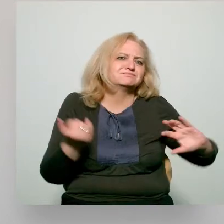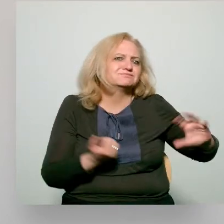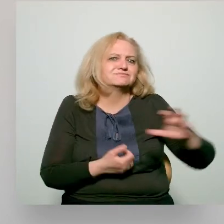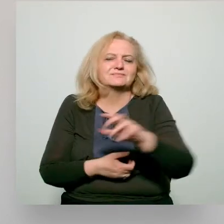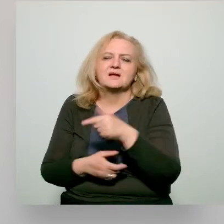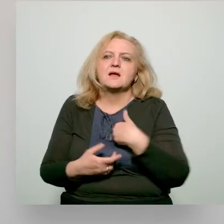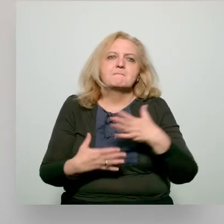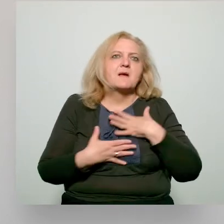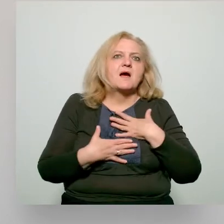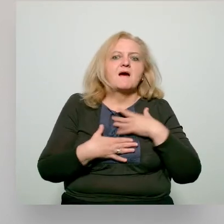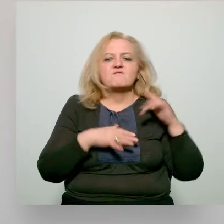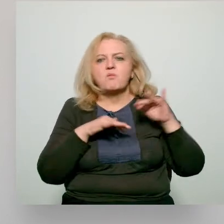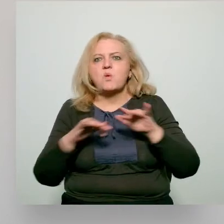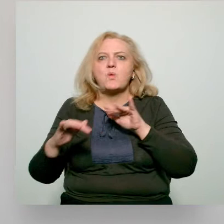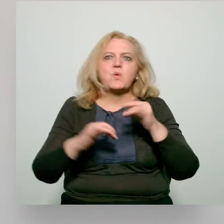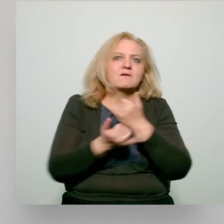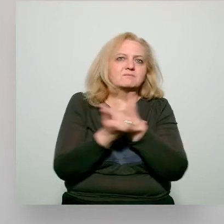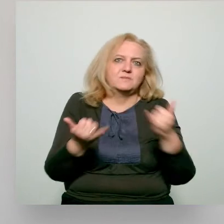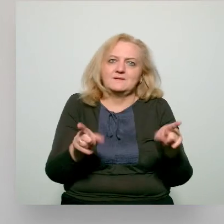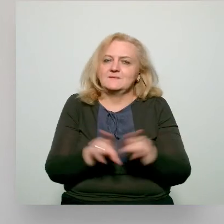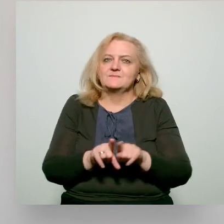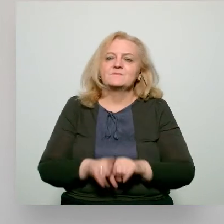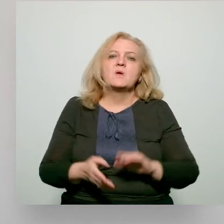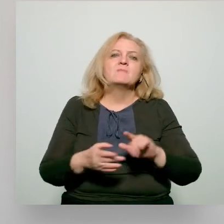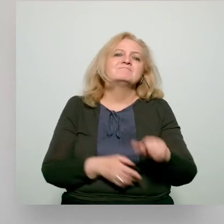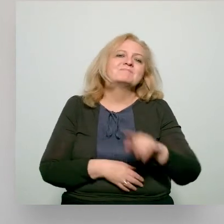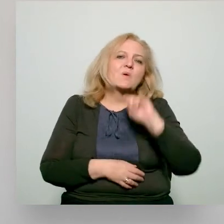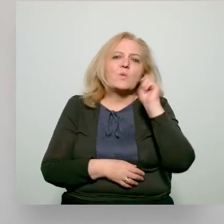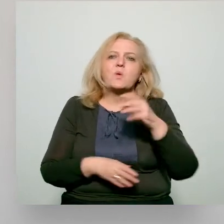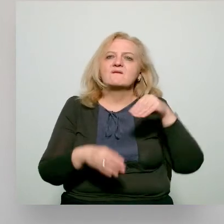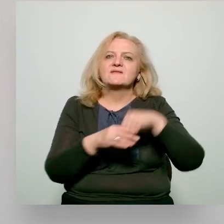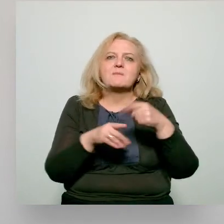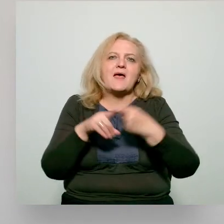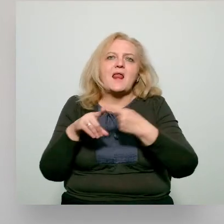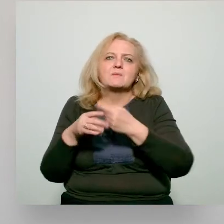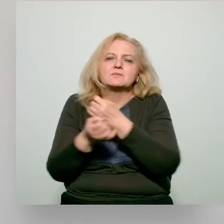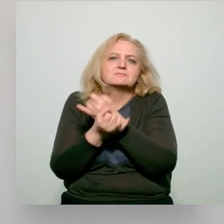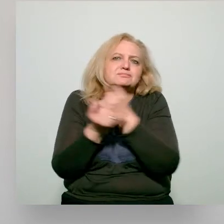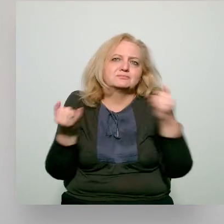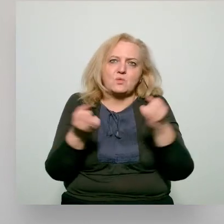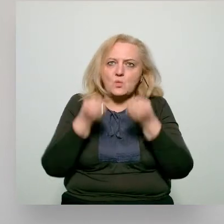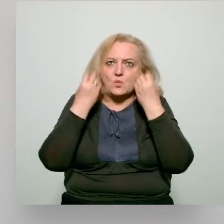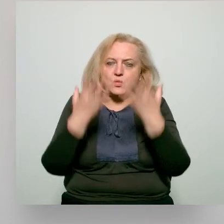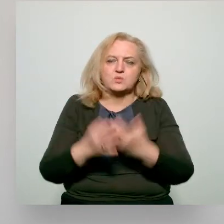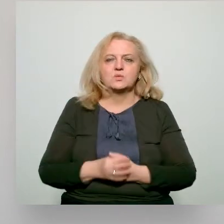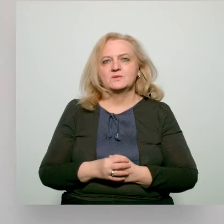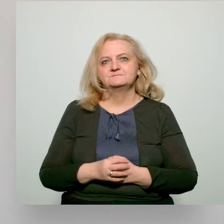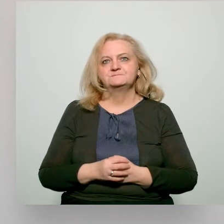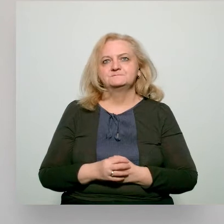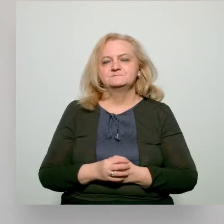doświadcza różnych wpływów. Ukraina składa się z wielu komponentów kulturowych.